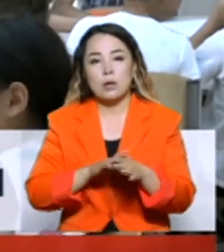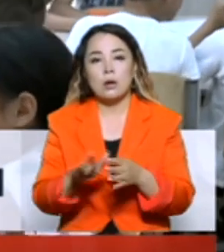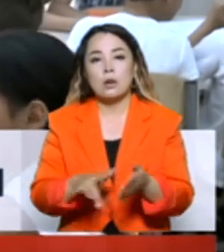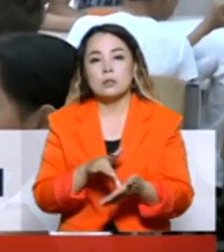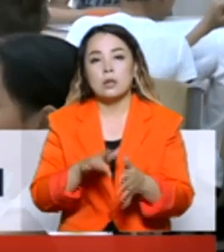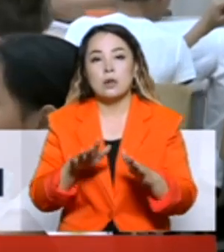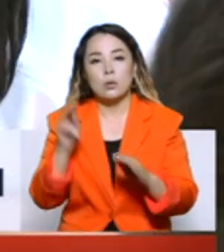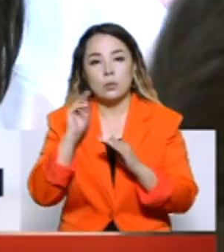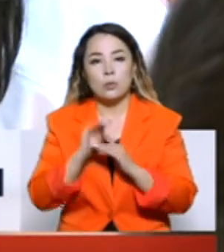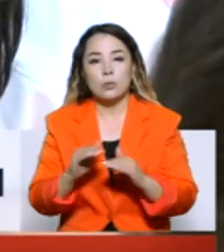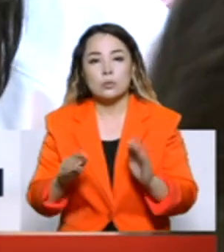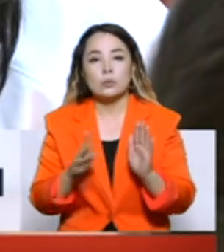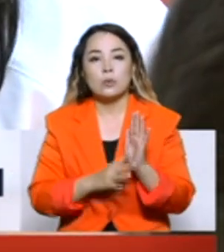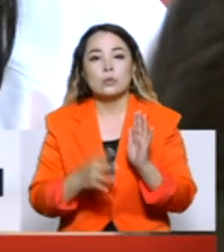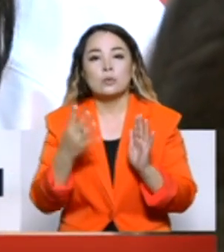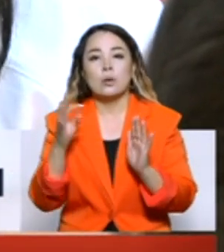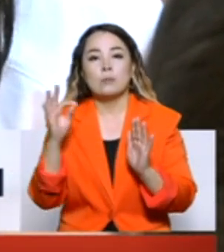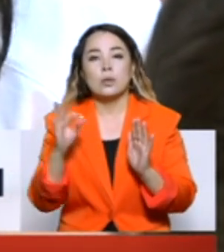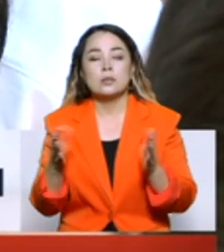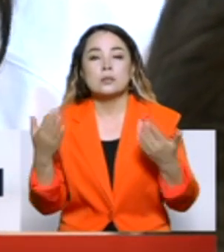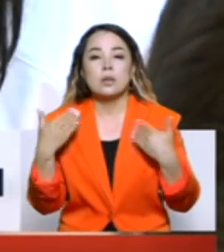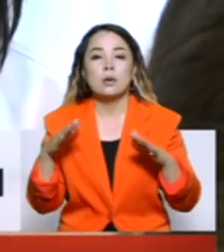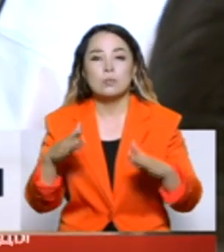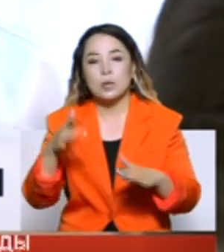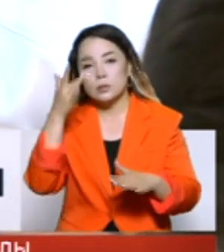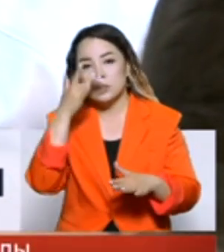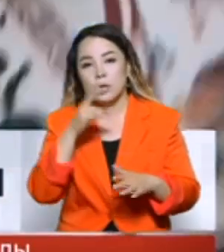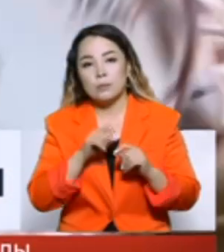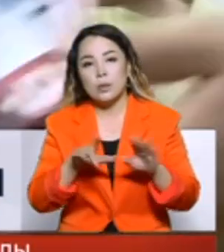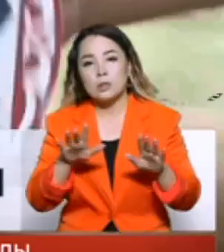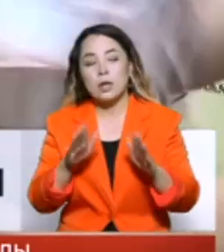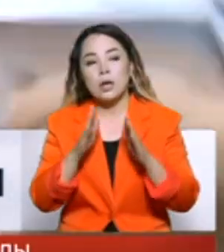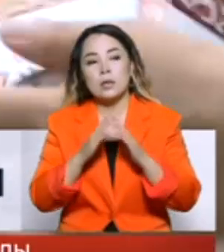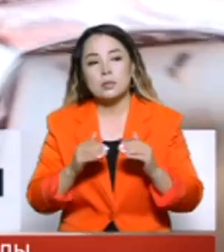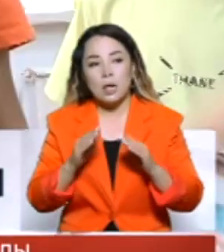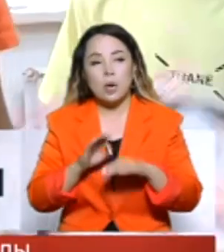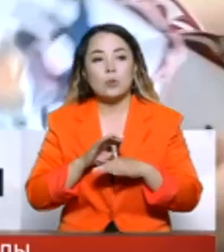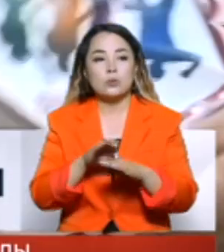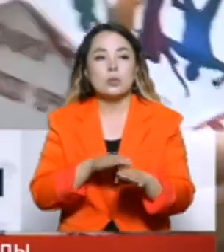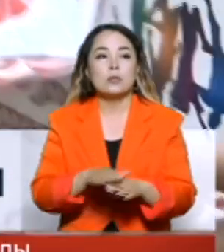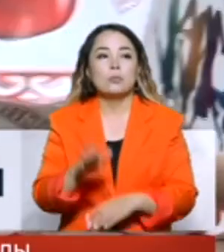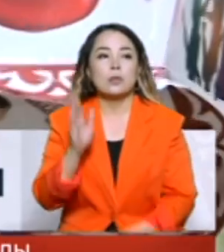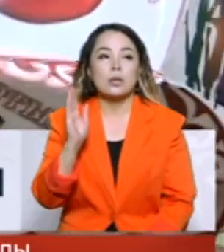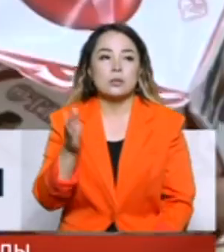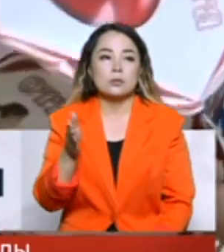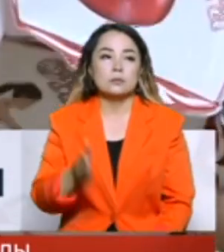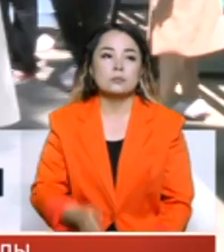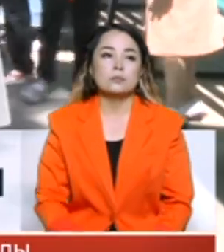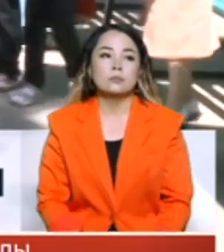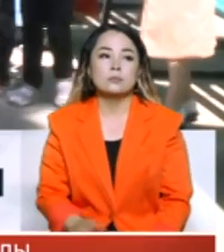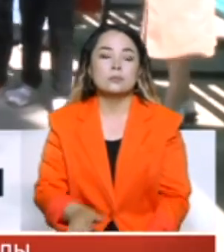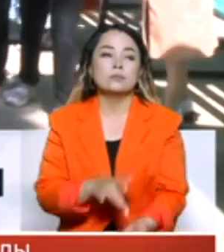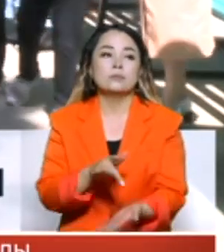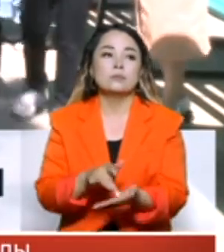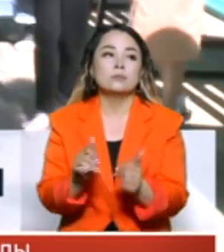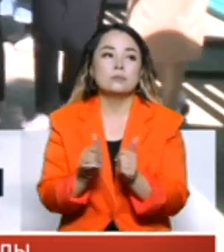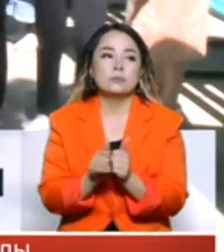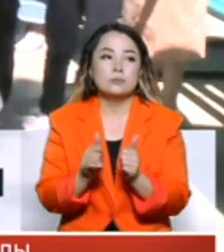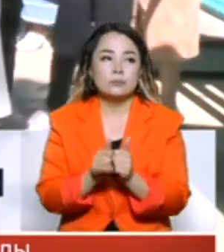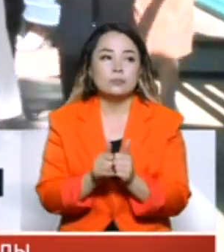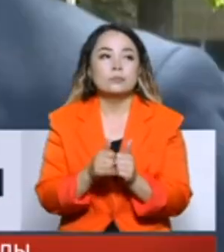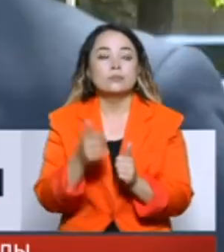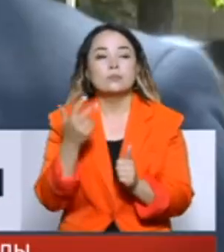мегаполис оқушыларының 94% демалысты жазғы мектептер мен лагерлерде өткізеді. Қала сыртында үш